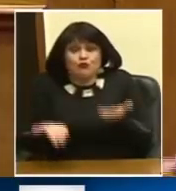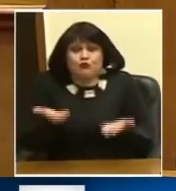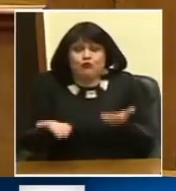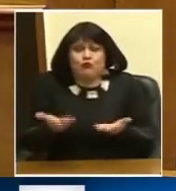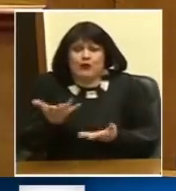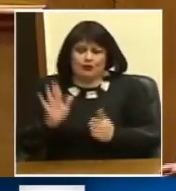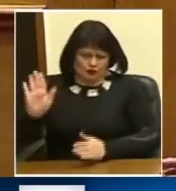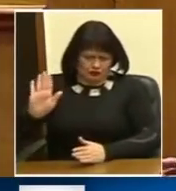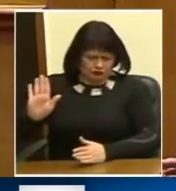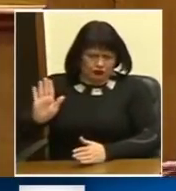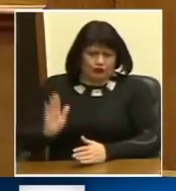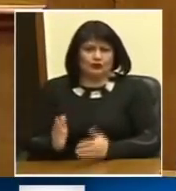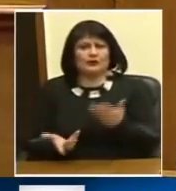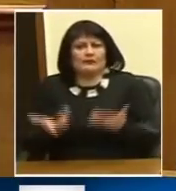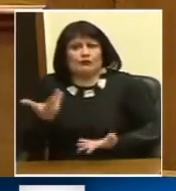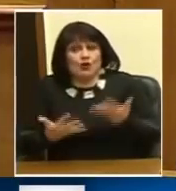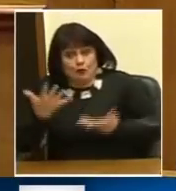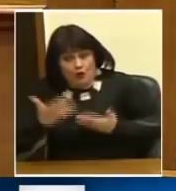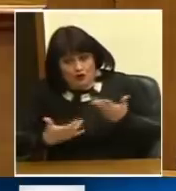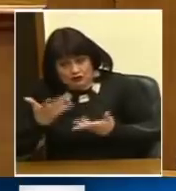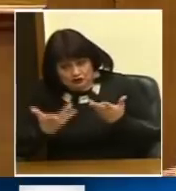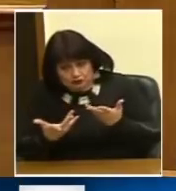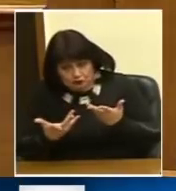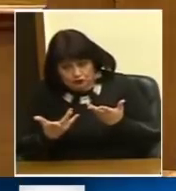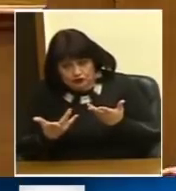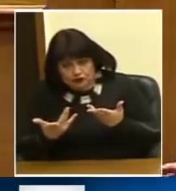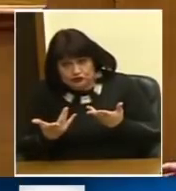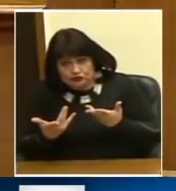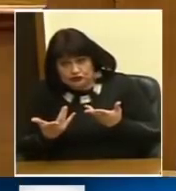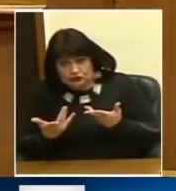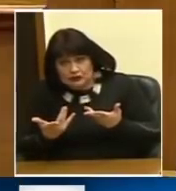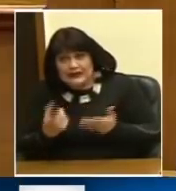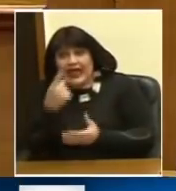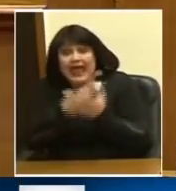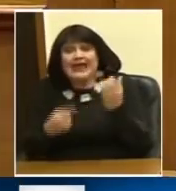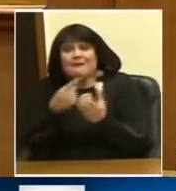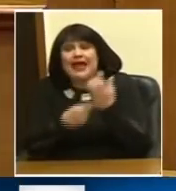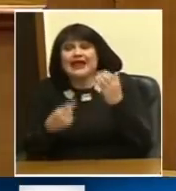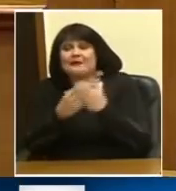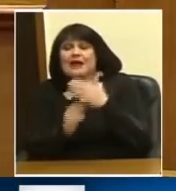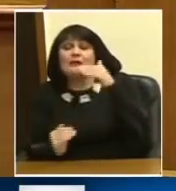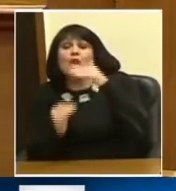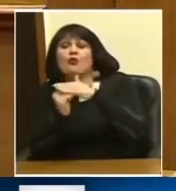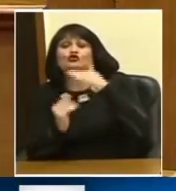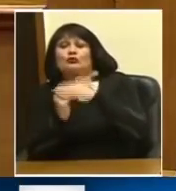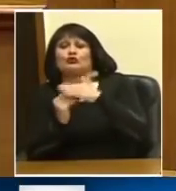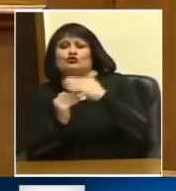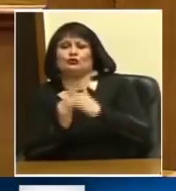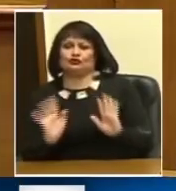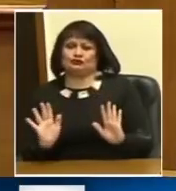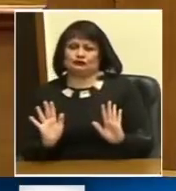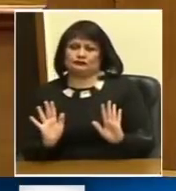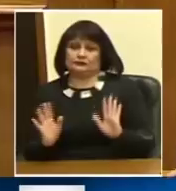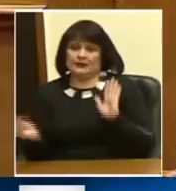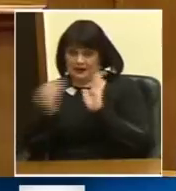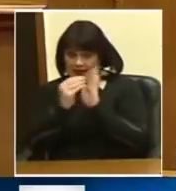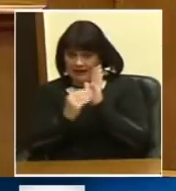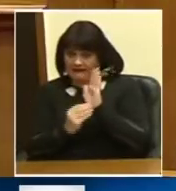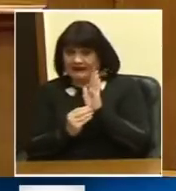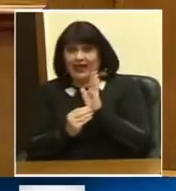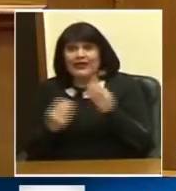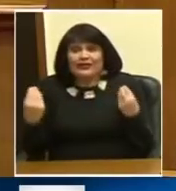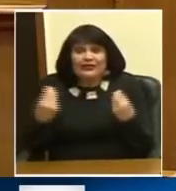παρακαλώ, ισοσκελισμένους προϋπολογισμούς και ύψος ελλημάτων. Αυτά δεν είναι περιεχόμενα